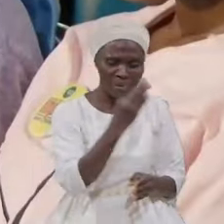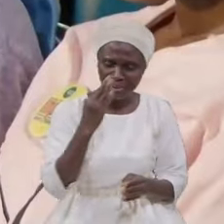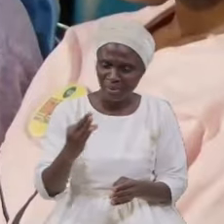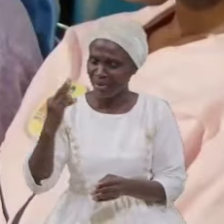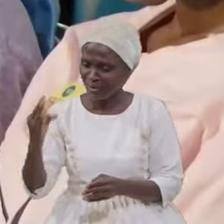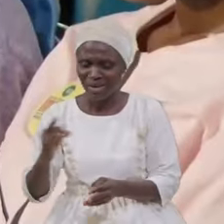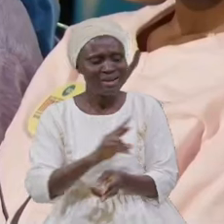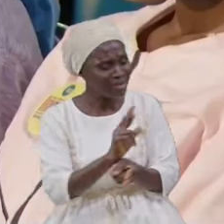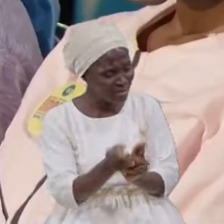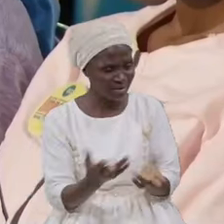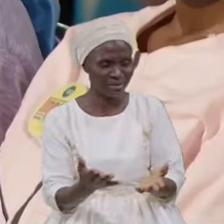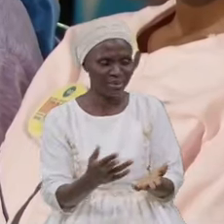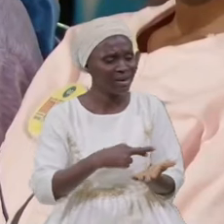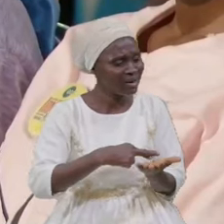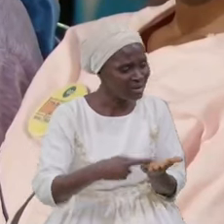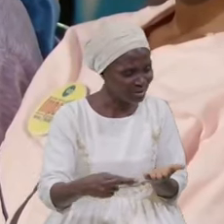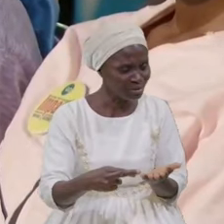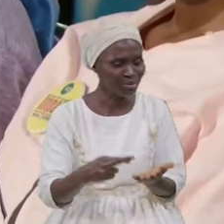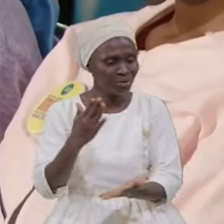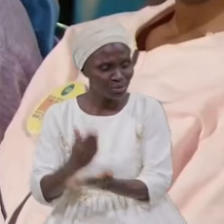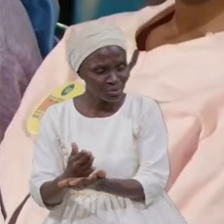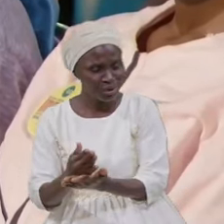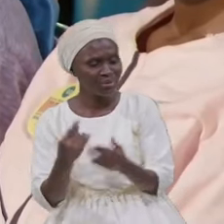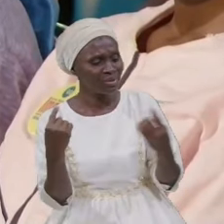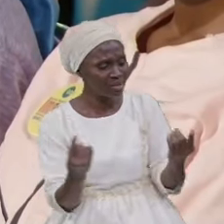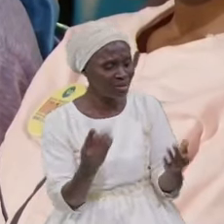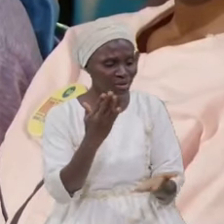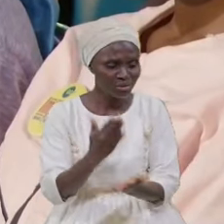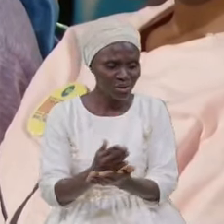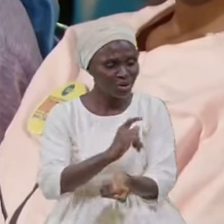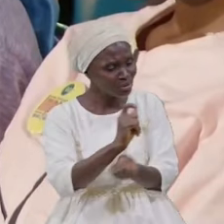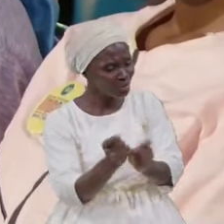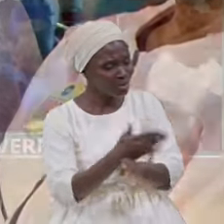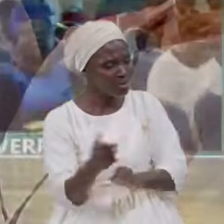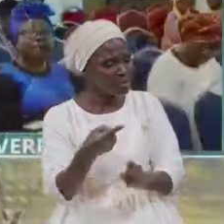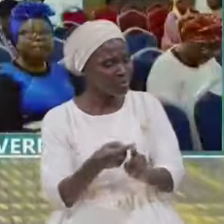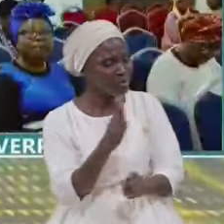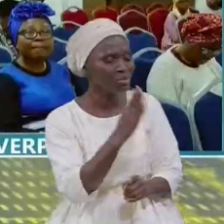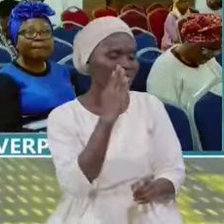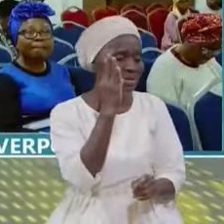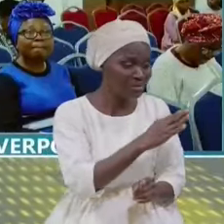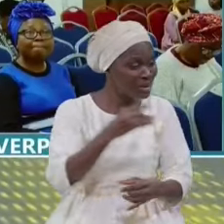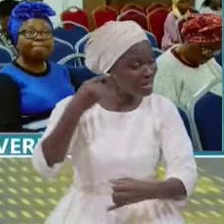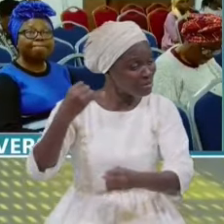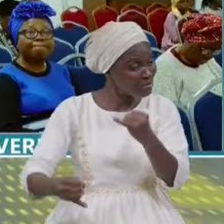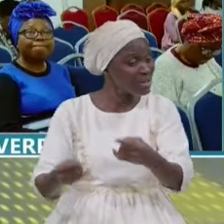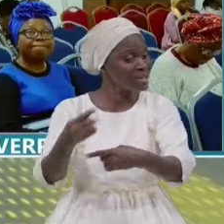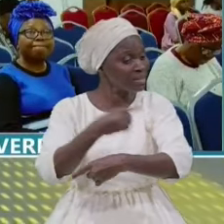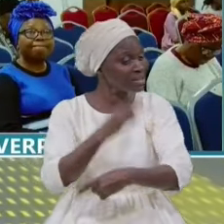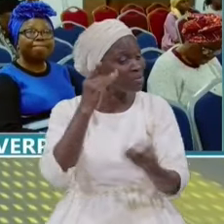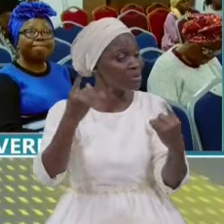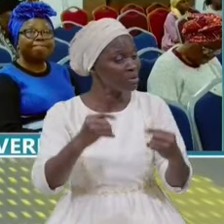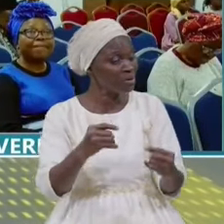de vos mauvaises voies. Le jour final vient. Même si on vous donne 120 ans,